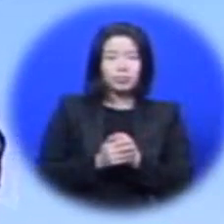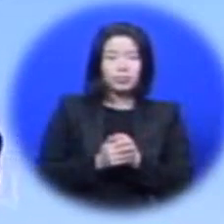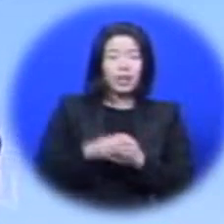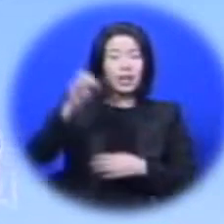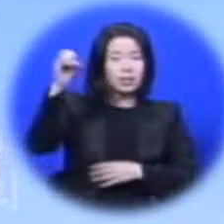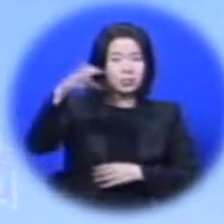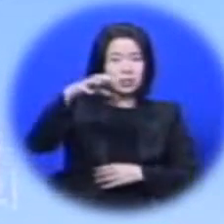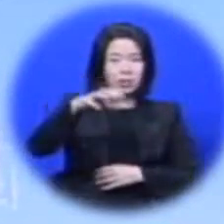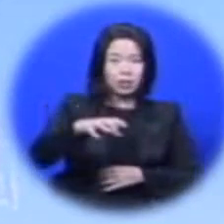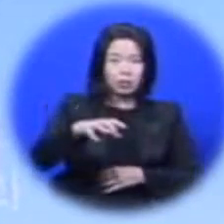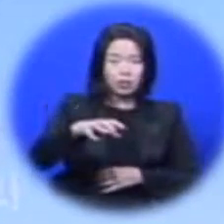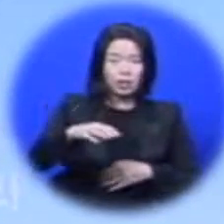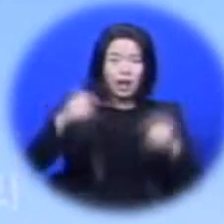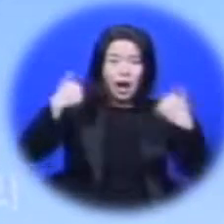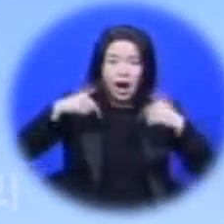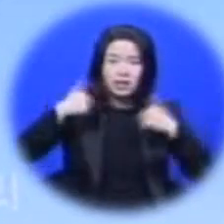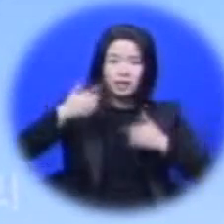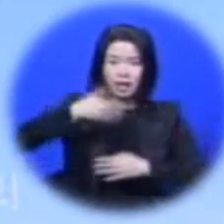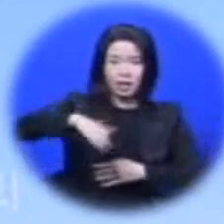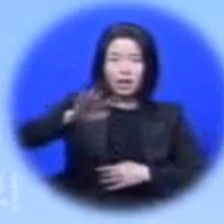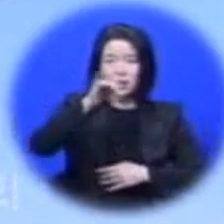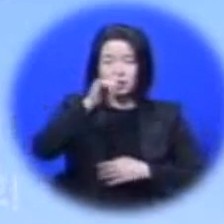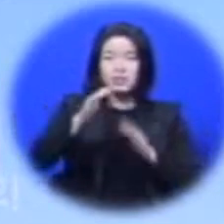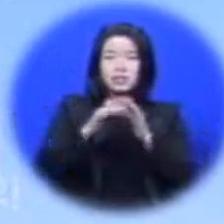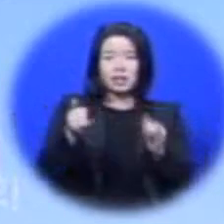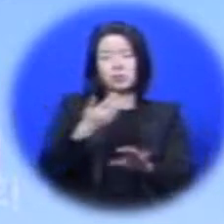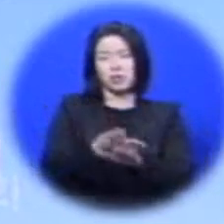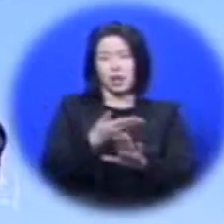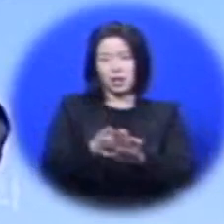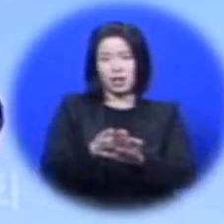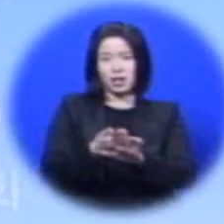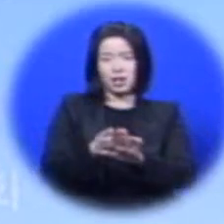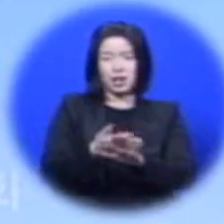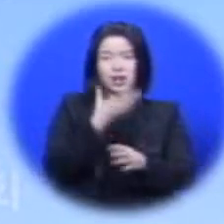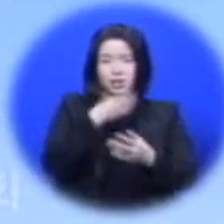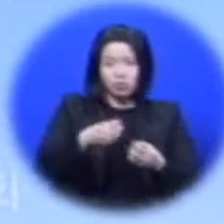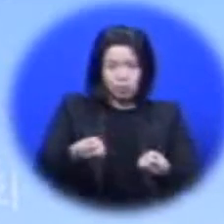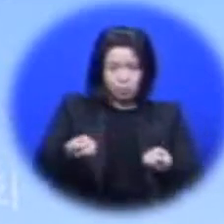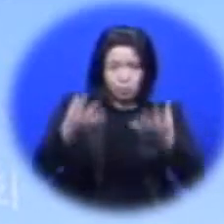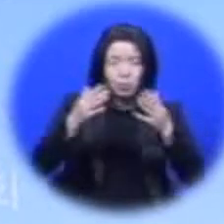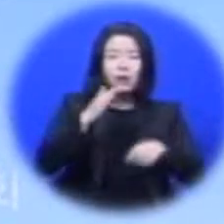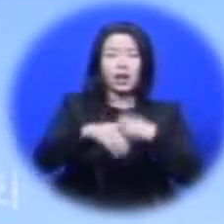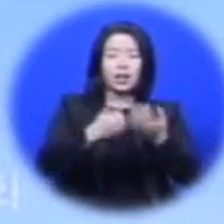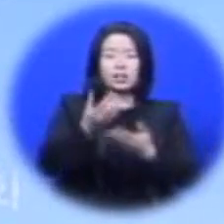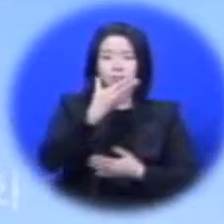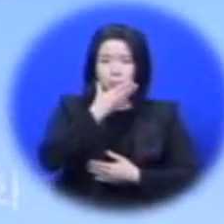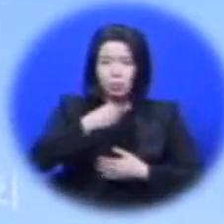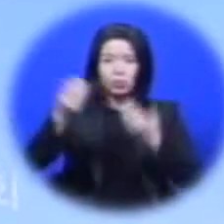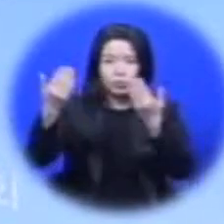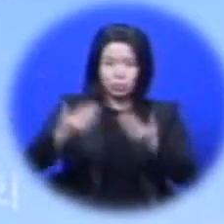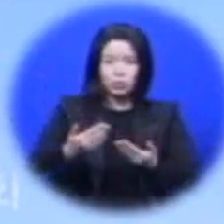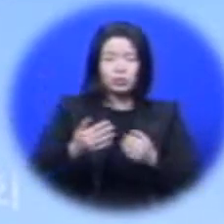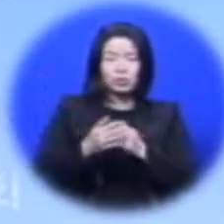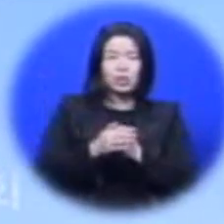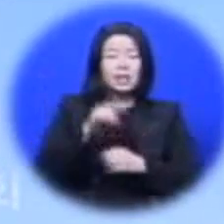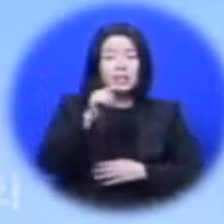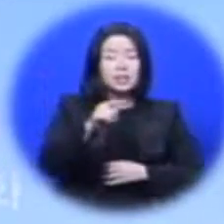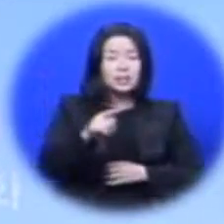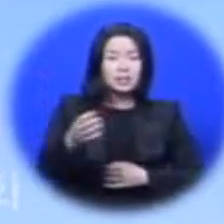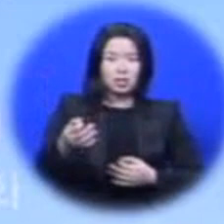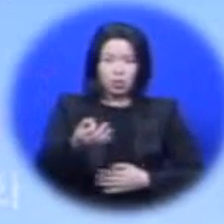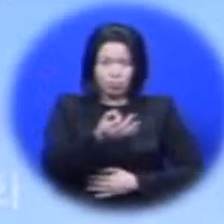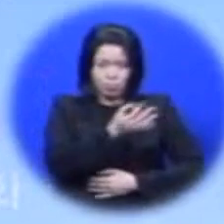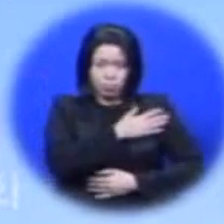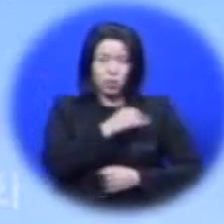빛 가운데 늘 나가 있는 사람은 다릅니다. 축복, 하나님이 복을 주셔도 그를 부유하게